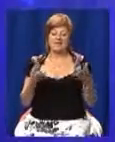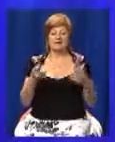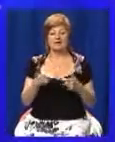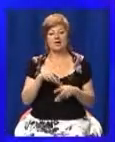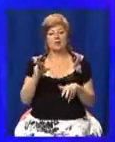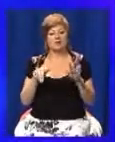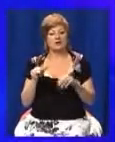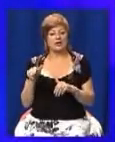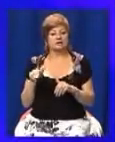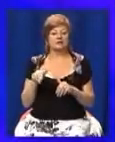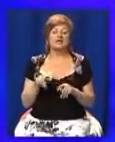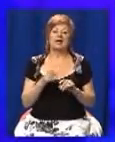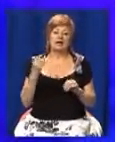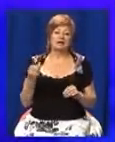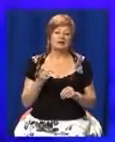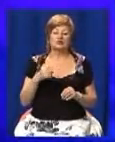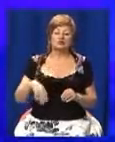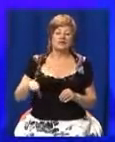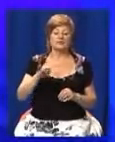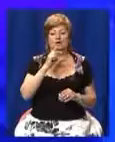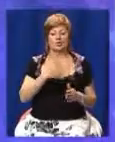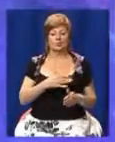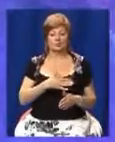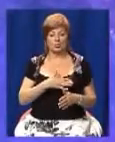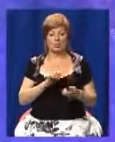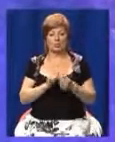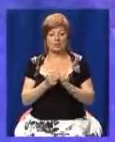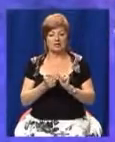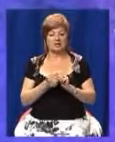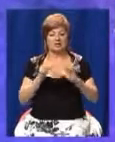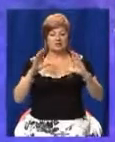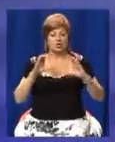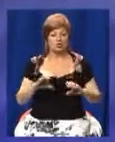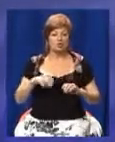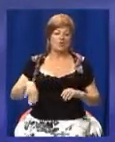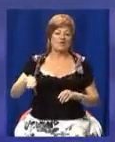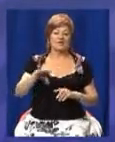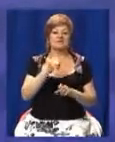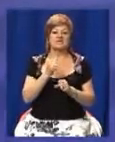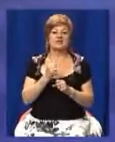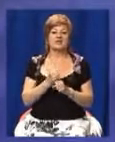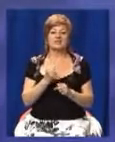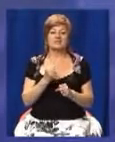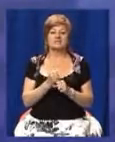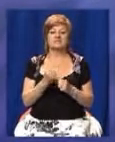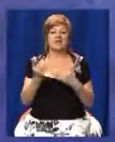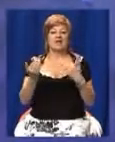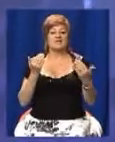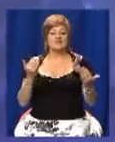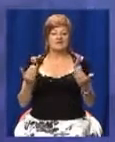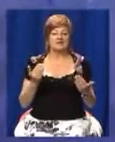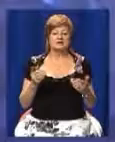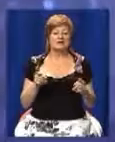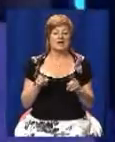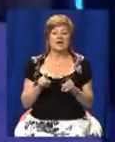підфарбовують. Чудово те, що для усіх любителів крижаного мистецтва у різних куточках світу влаштовуються цілі фестивалі, де